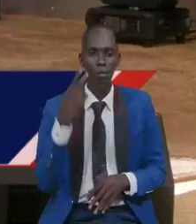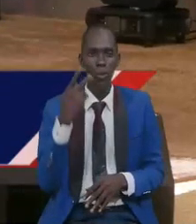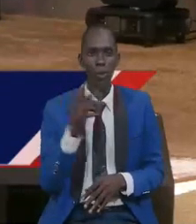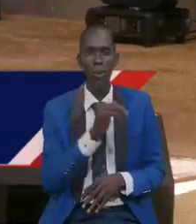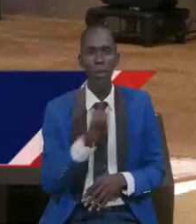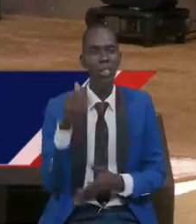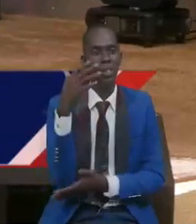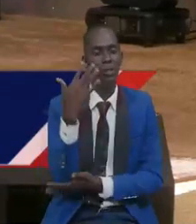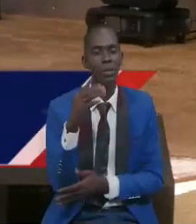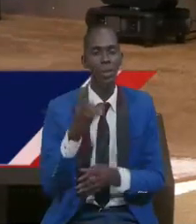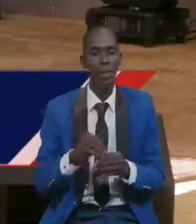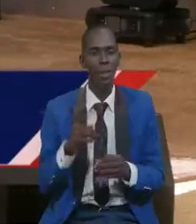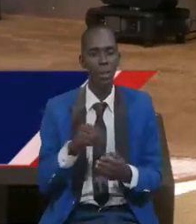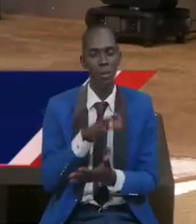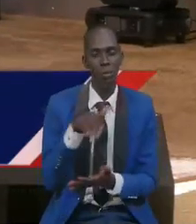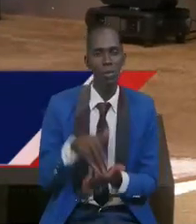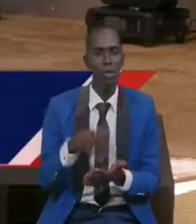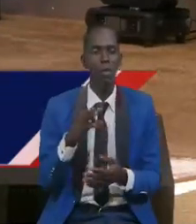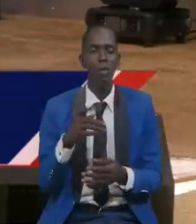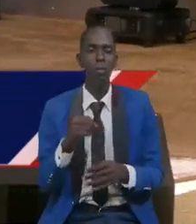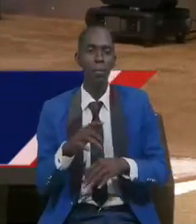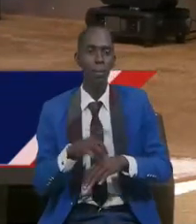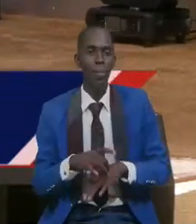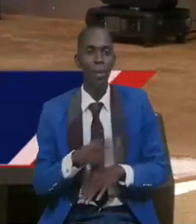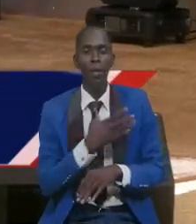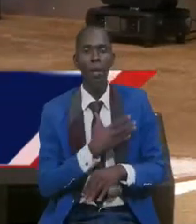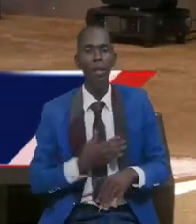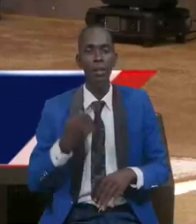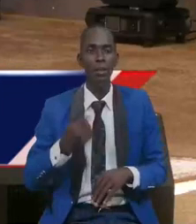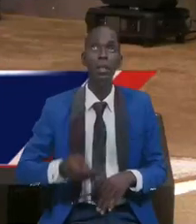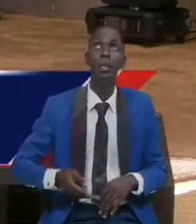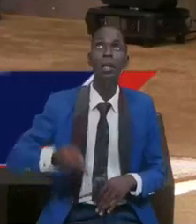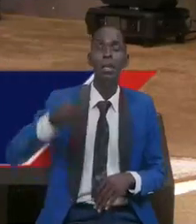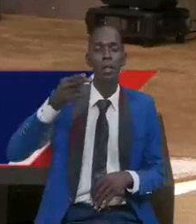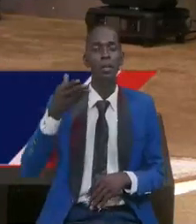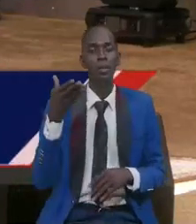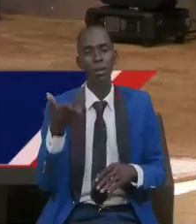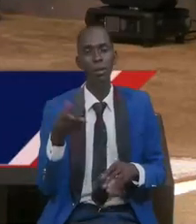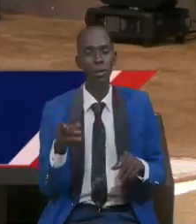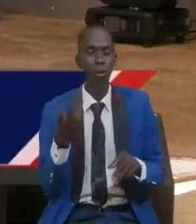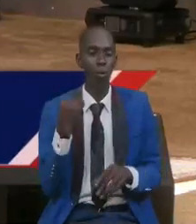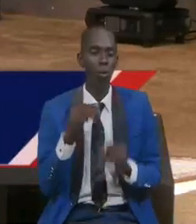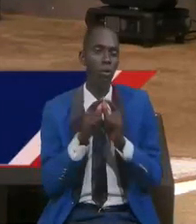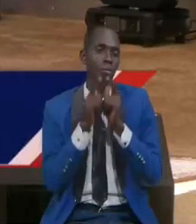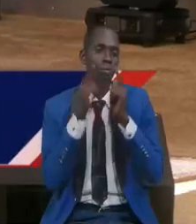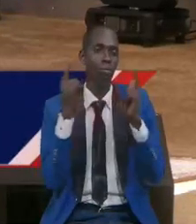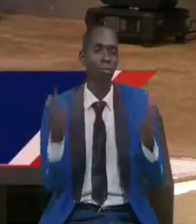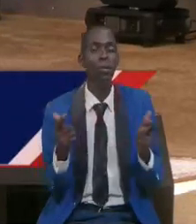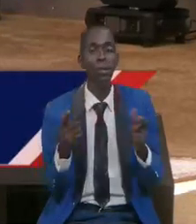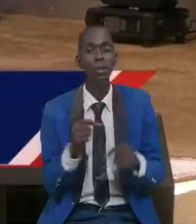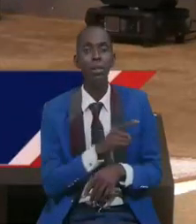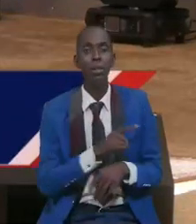de la terre un arbre d'une grande hauteur. Le Seigneur lui a